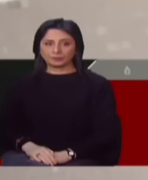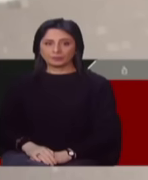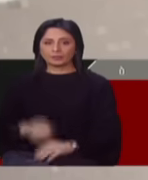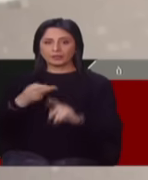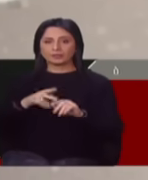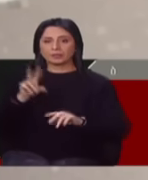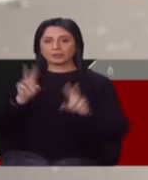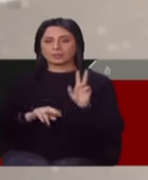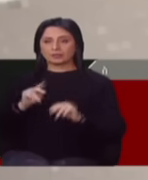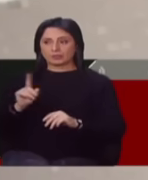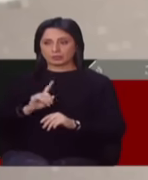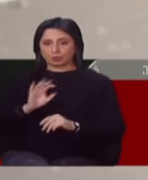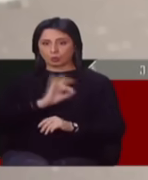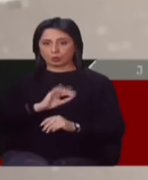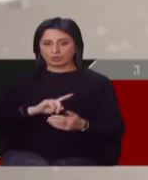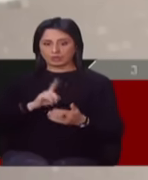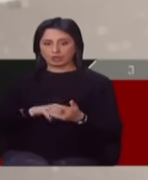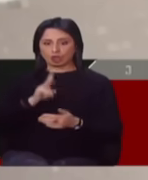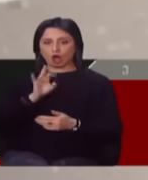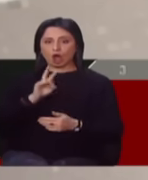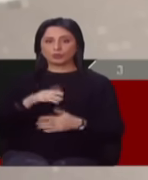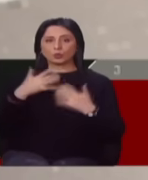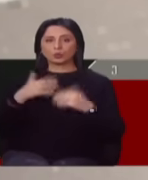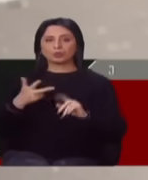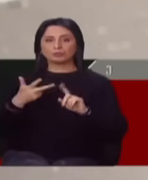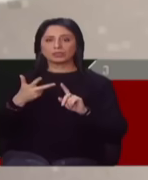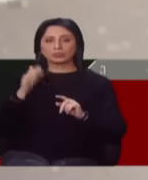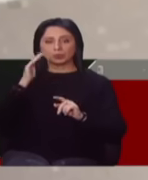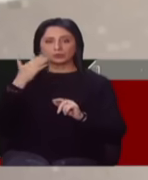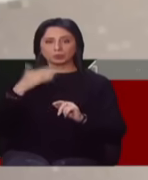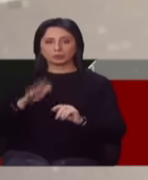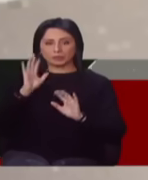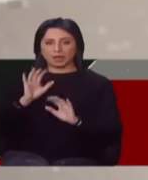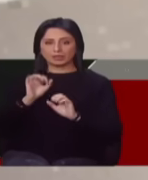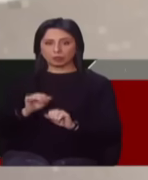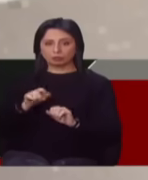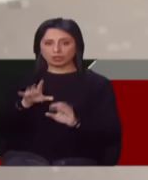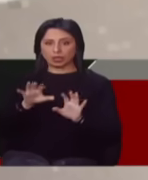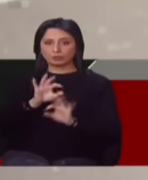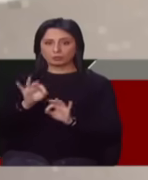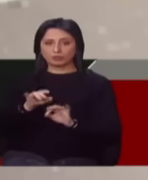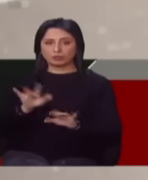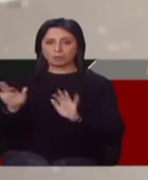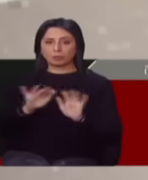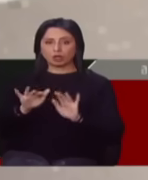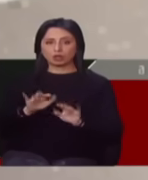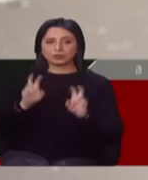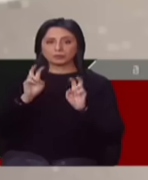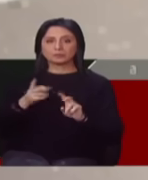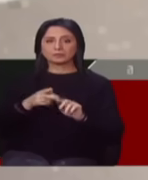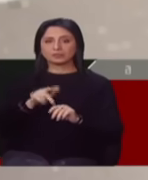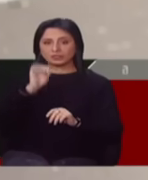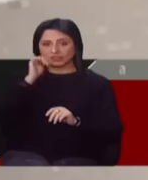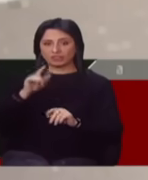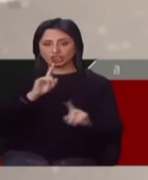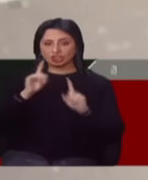იმის გათვალისწინებით, რომ იურდუსაკთა კომიტეტმა უკვე მესამე მოსმენით დაუჭირა კანონპროექტს მხარი, პროცედურა გულისხმობს იმას, რომ